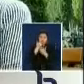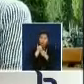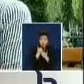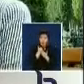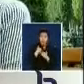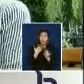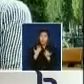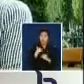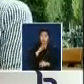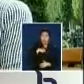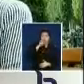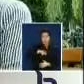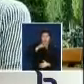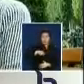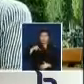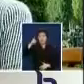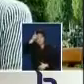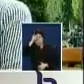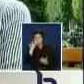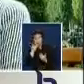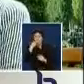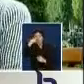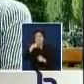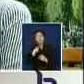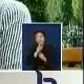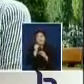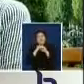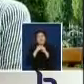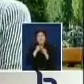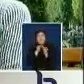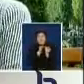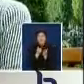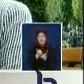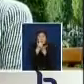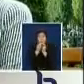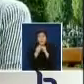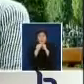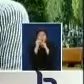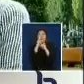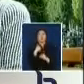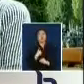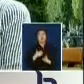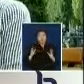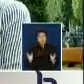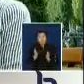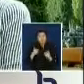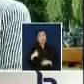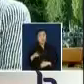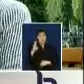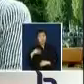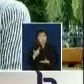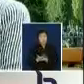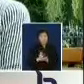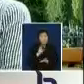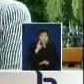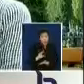ได้มีโอกาสได้ชี้แจงแล้วก็ให้ข้อมูลเพิ่มเติมว่าประเทศไทยมีแนวนโยบายในการส่งเสริมนักลงทุนอย่างไรซึ่งดิฉันก็เ